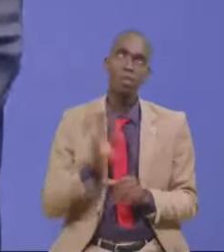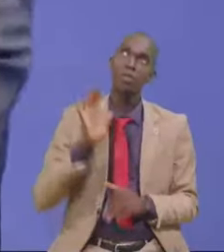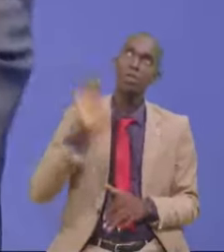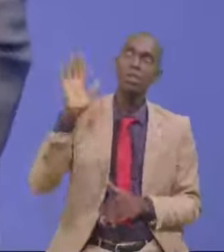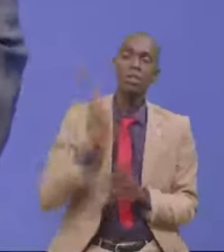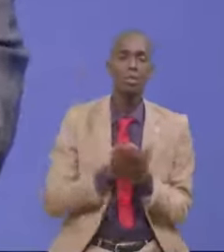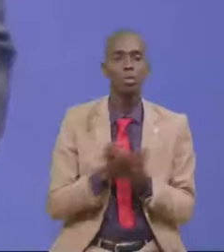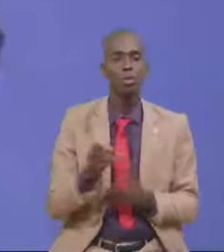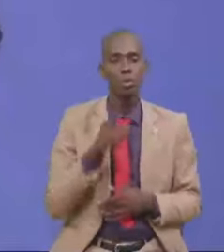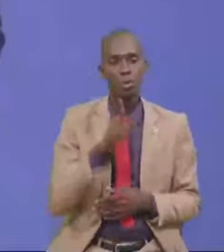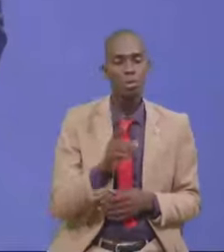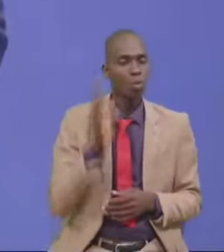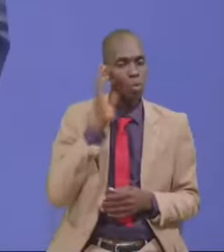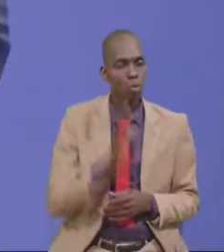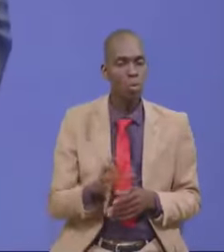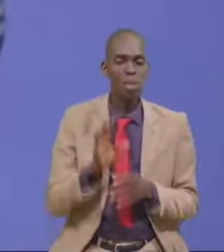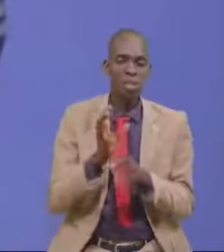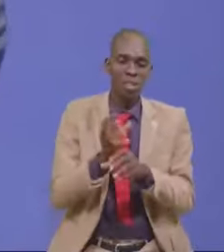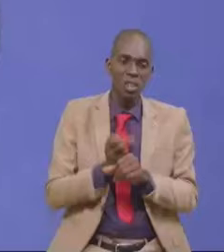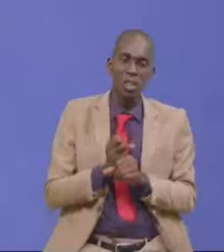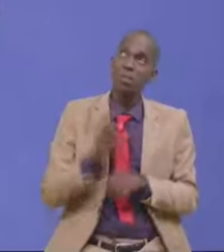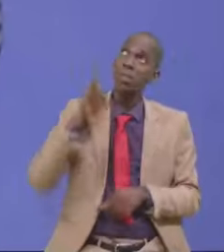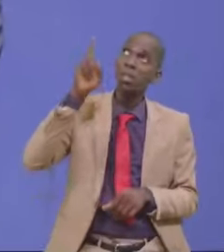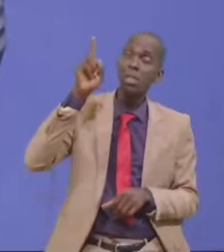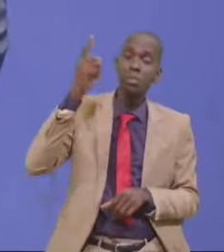Tu le reçois, la vérité.